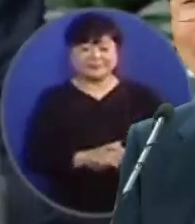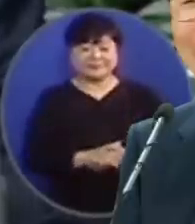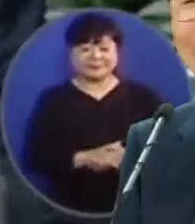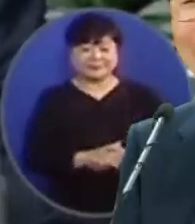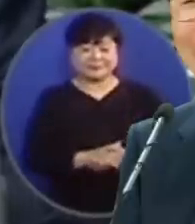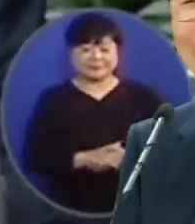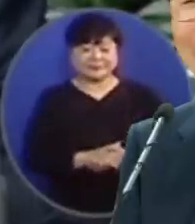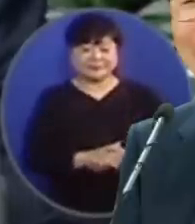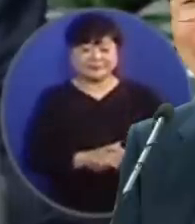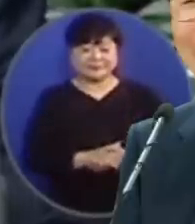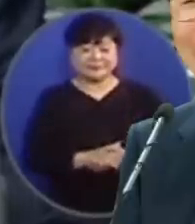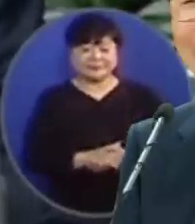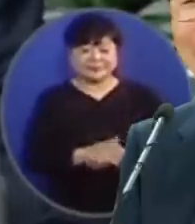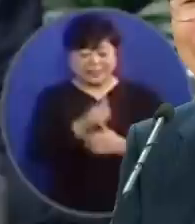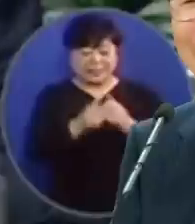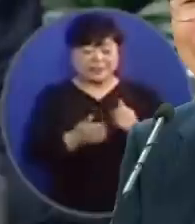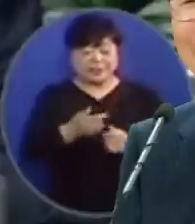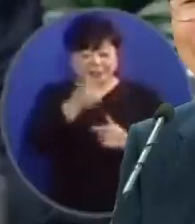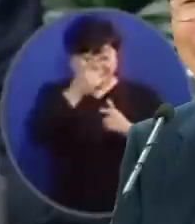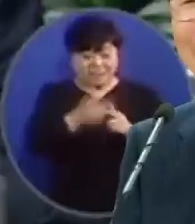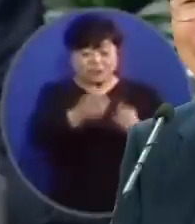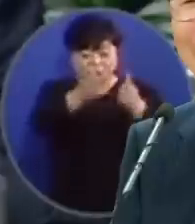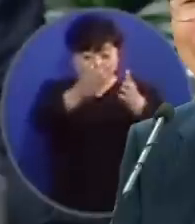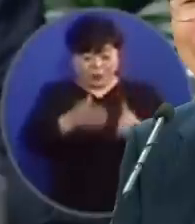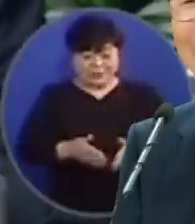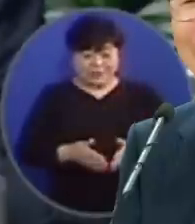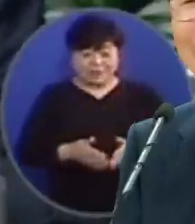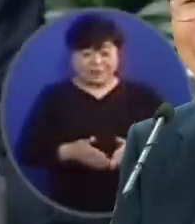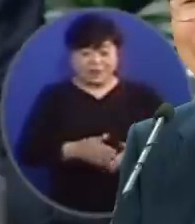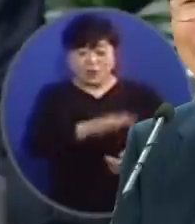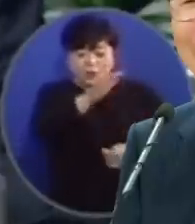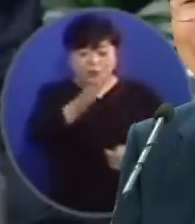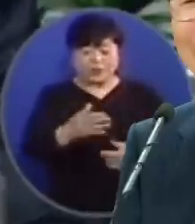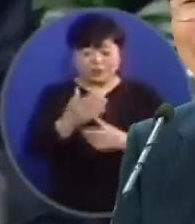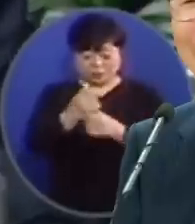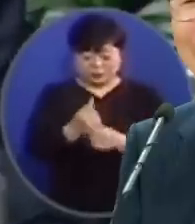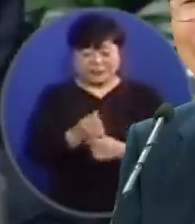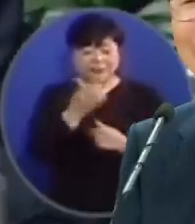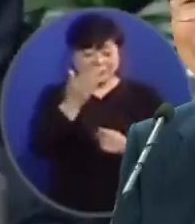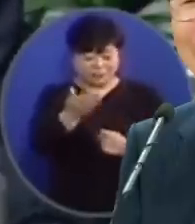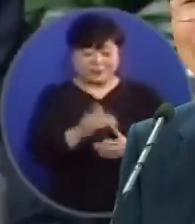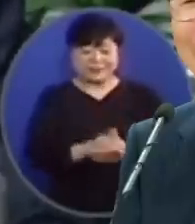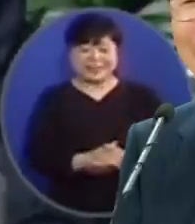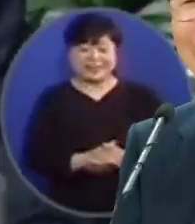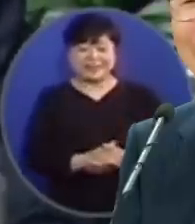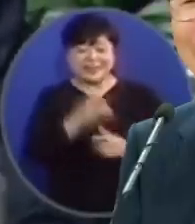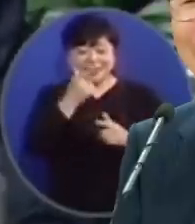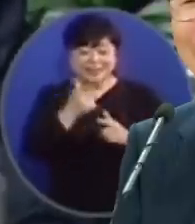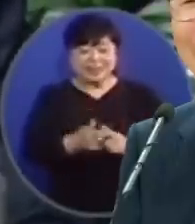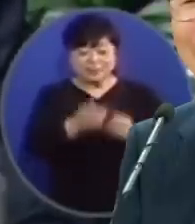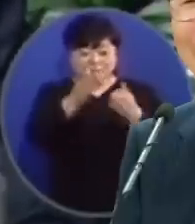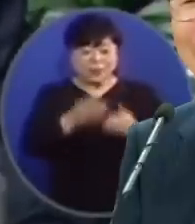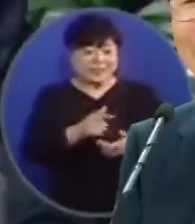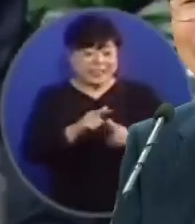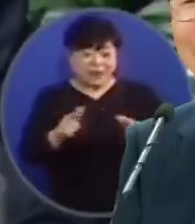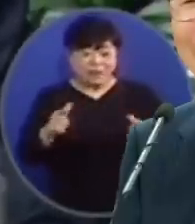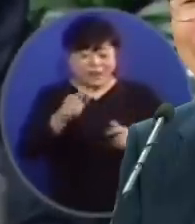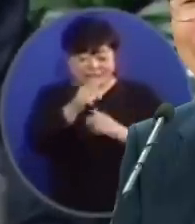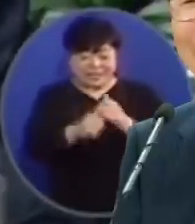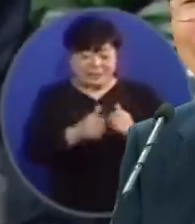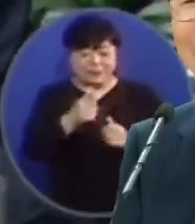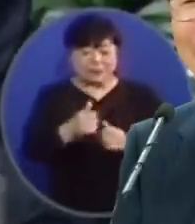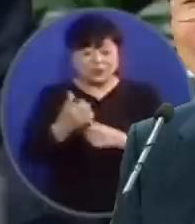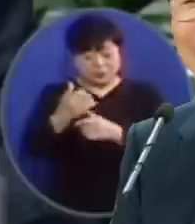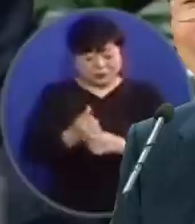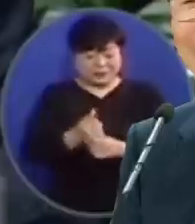계신 분이신 것입니다. 하나님은 예수님을 통해서 우리를 붙들어 주겠다는 것입니다. 예수님을 통하지 않고 하나님은 우리를